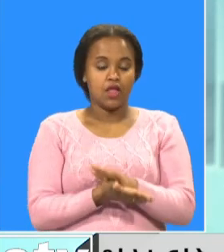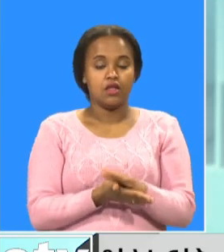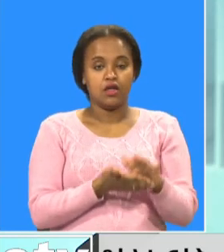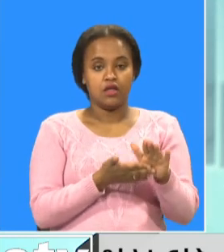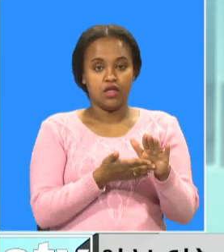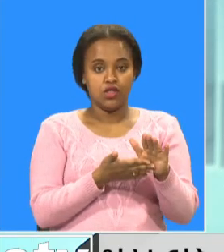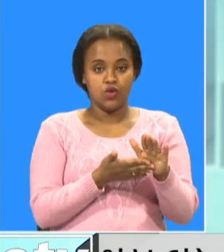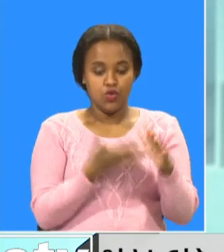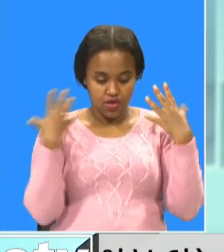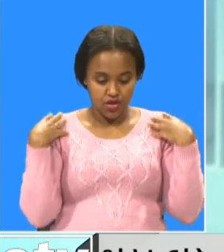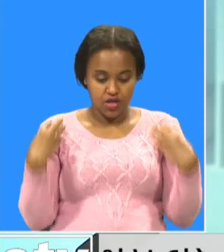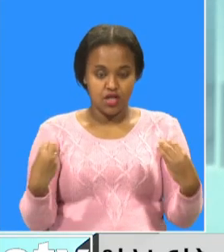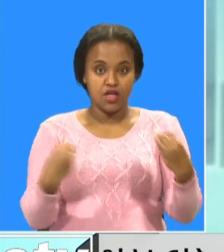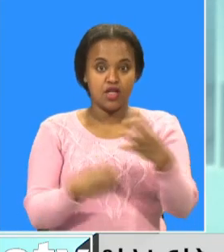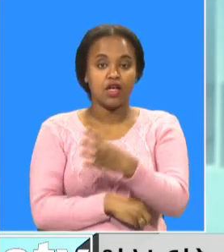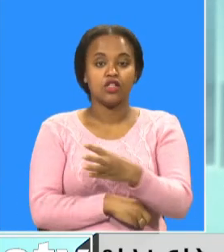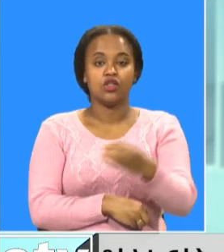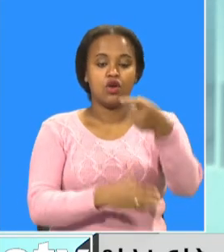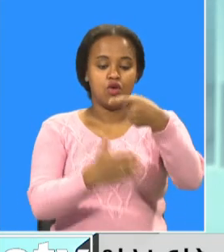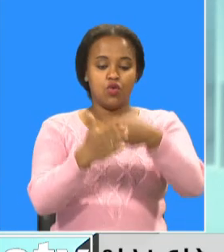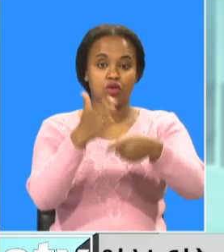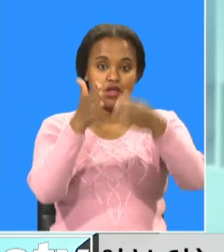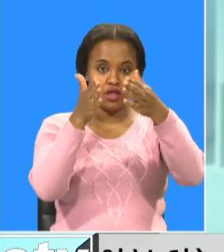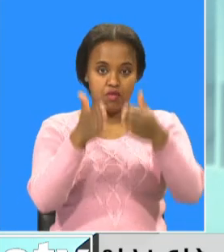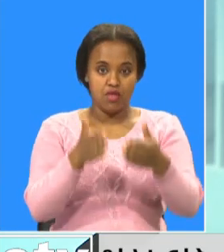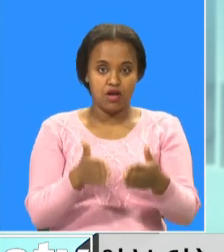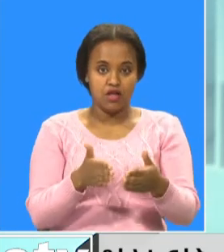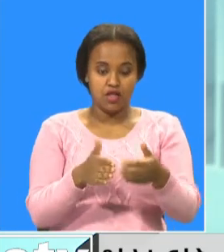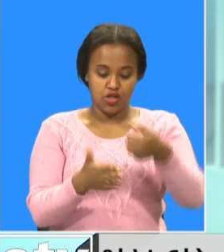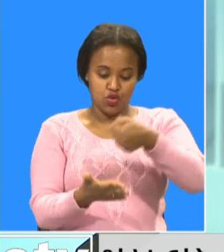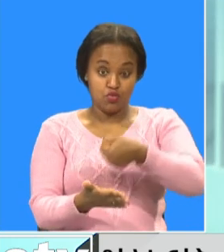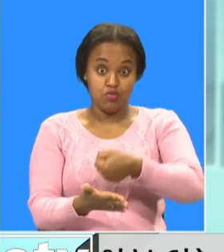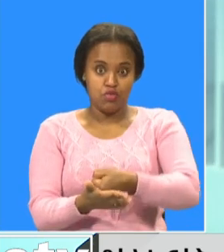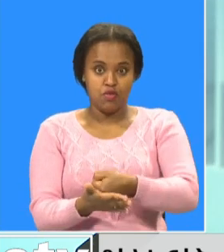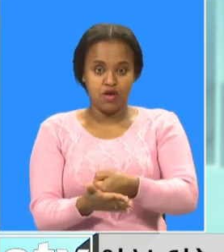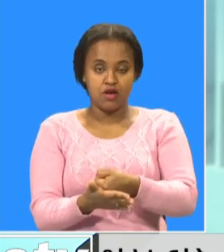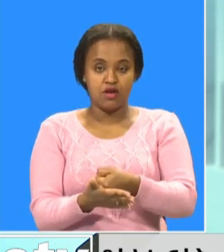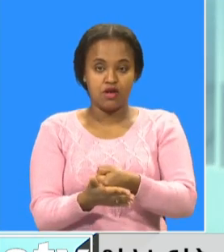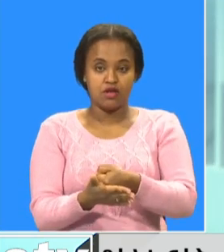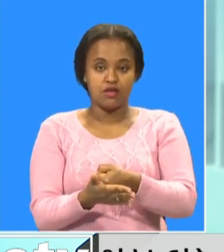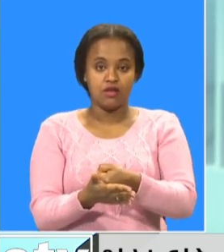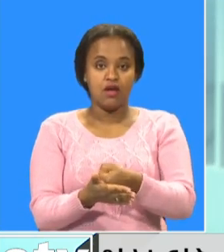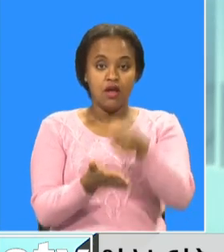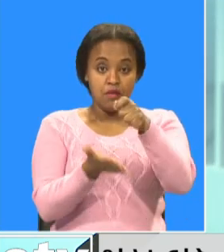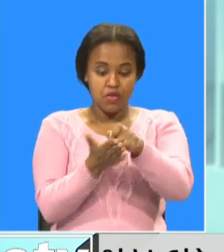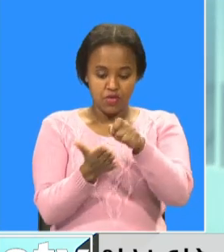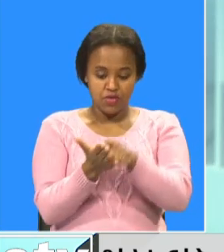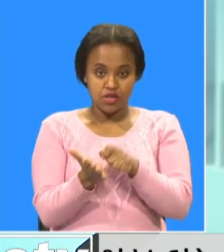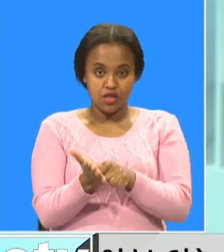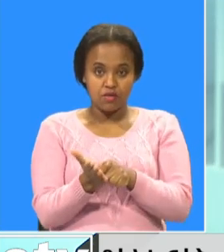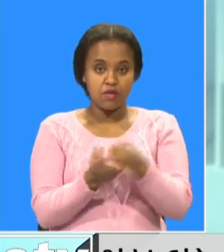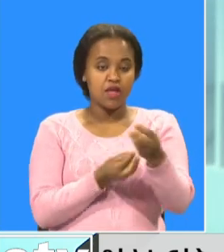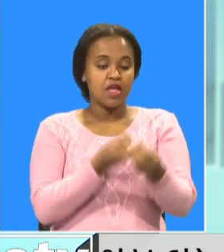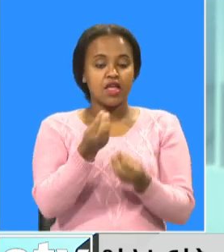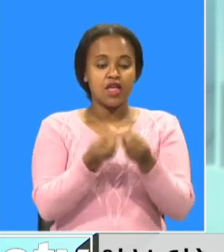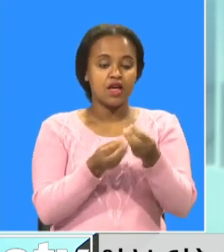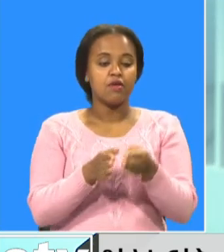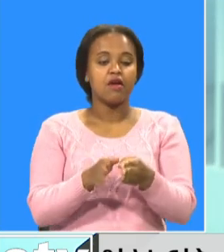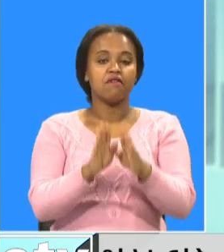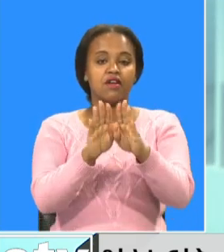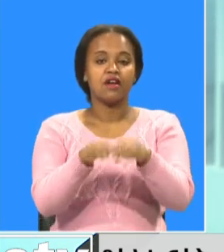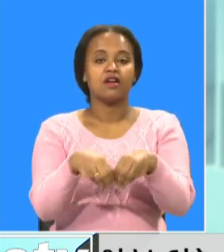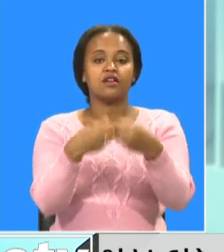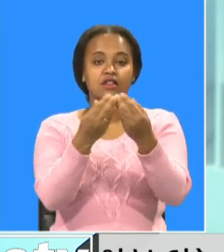ጥራታቸው ደህንነታቸውና ውጤታማነታቸው በማረጋገጥ በመመዝገብ የገበያ ፍቃድ